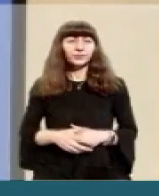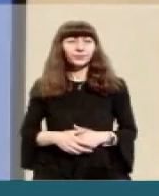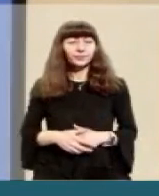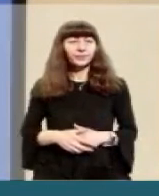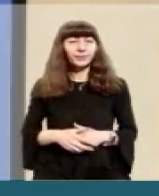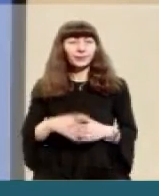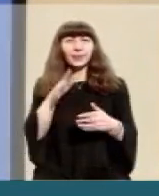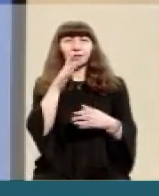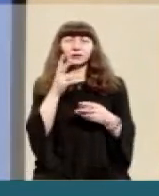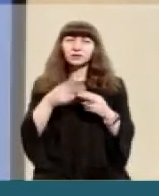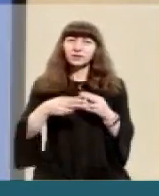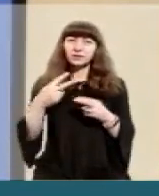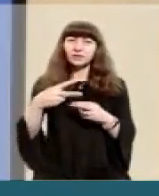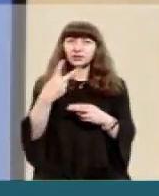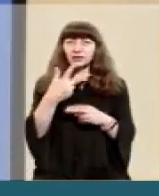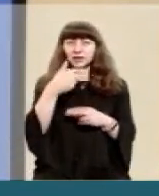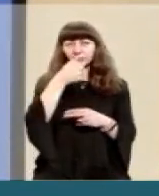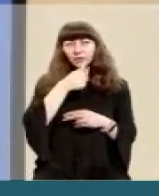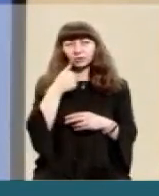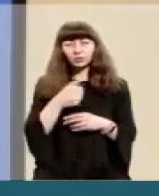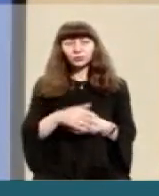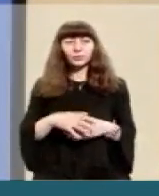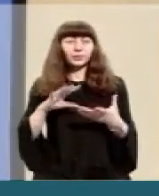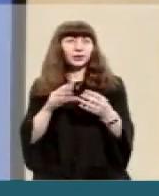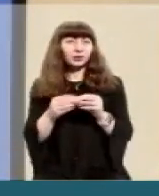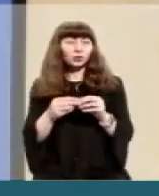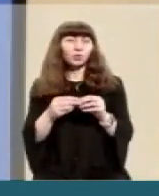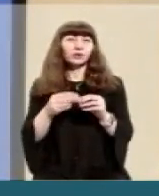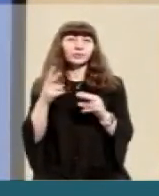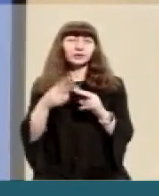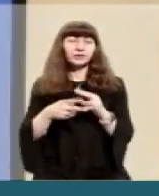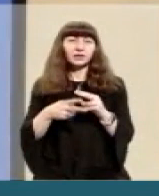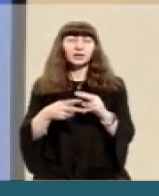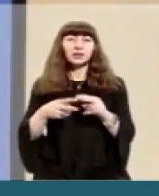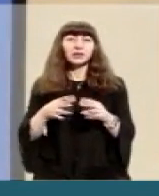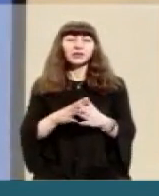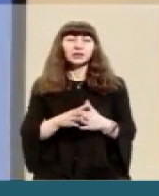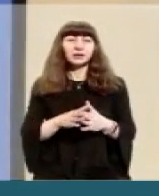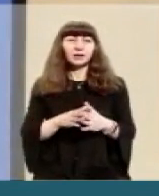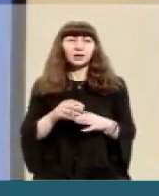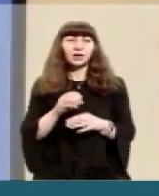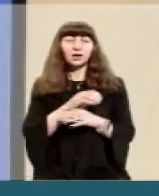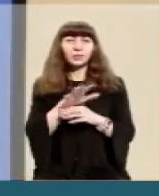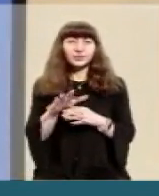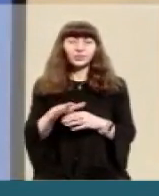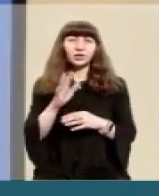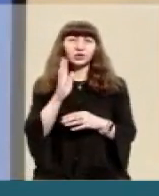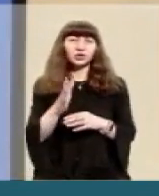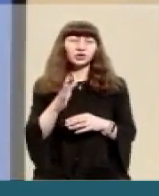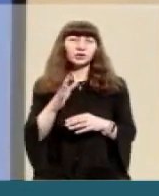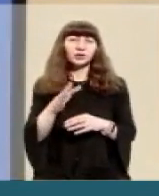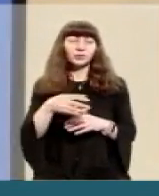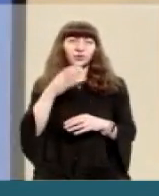проекта 2023 год. По итогам завершения строительно-монтажных работ охват централизованного водоснабжения